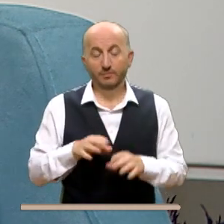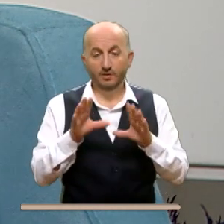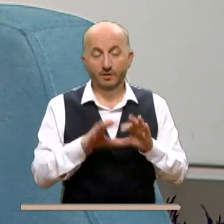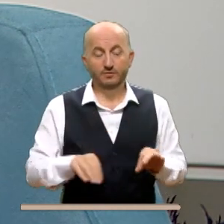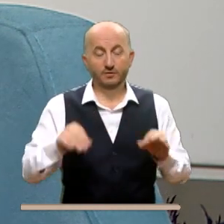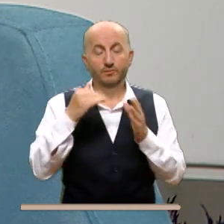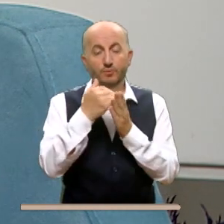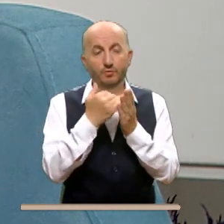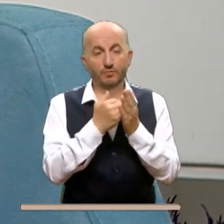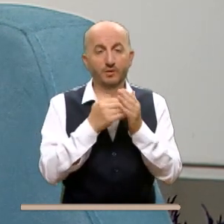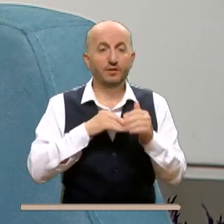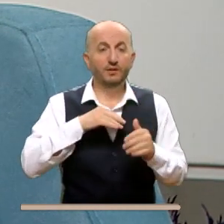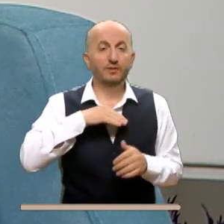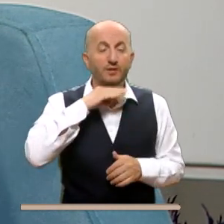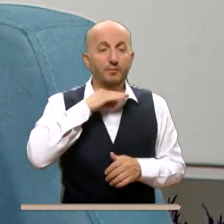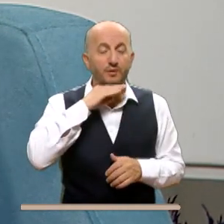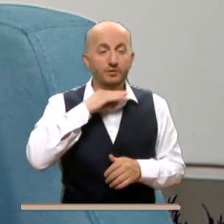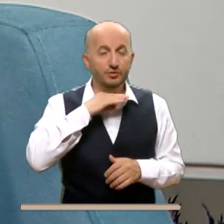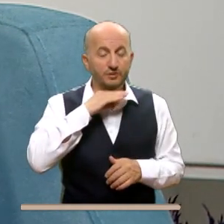Diller Yüksekokulu bünyesinde bulundurduk.